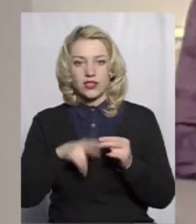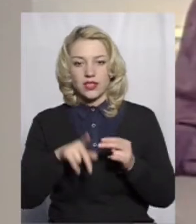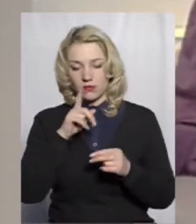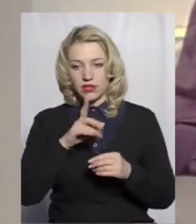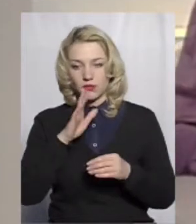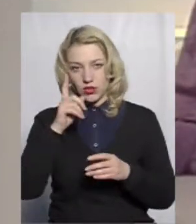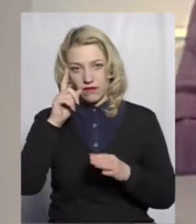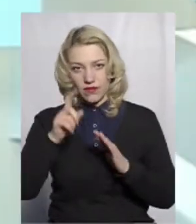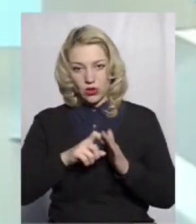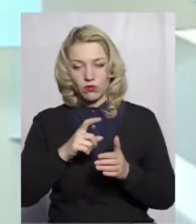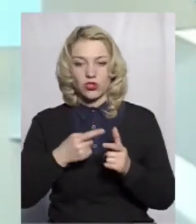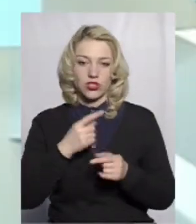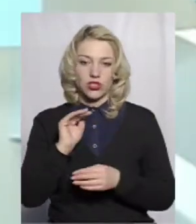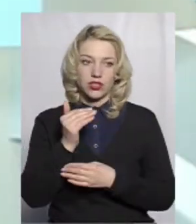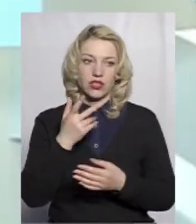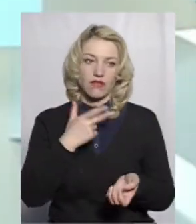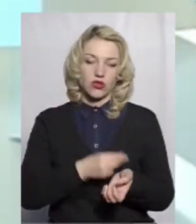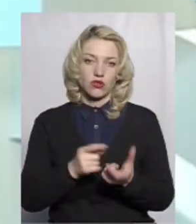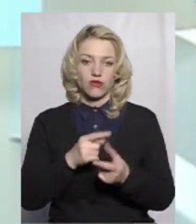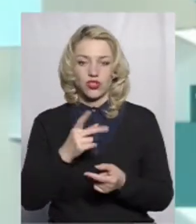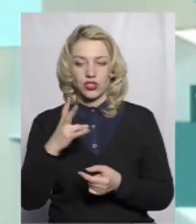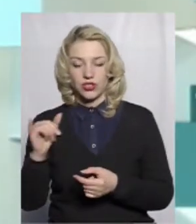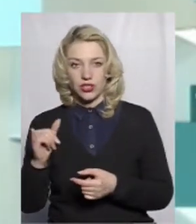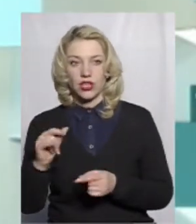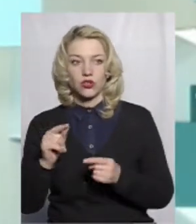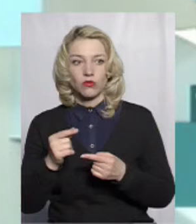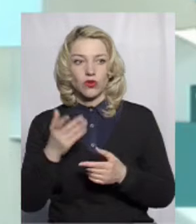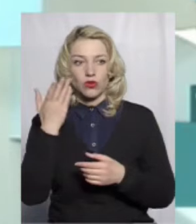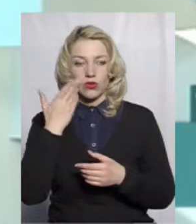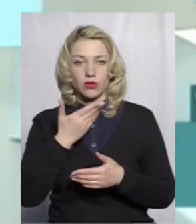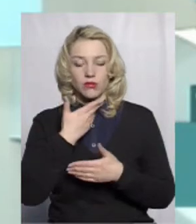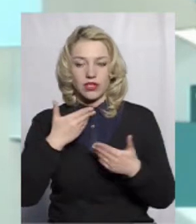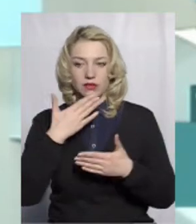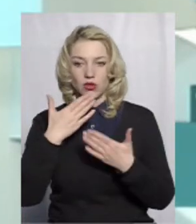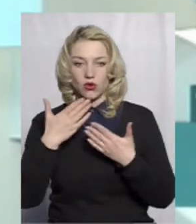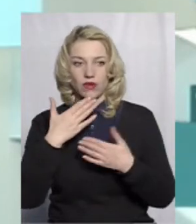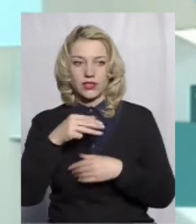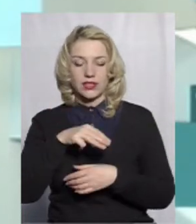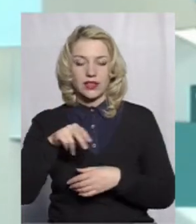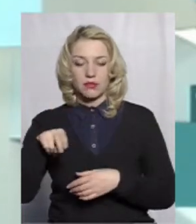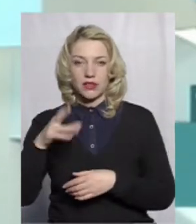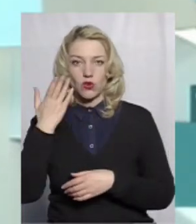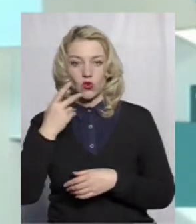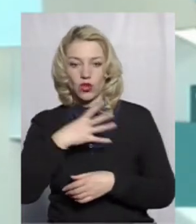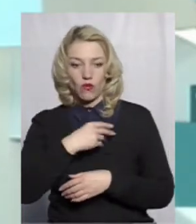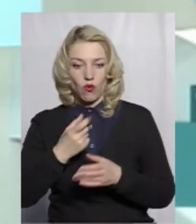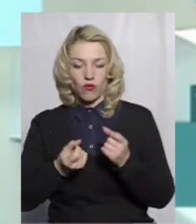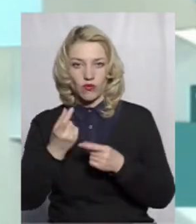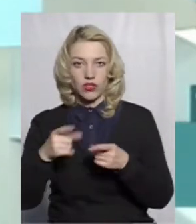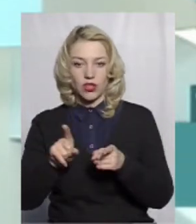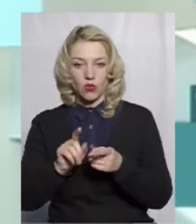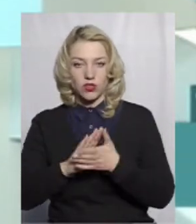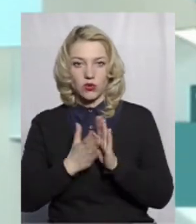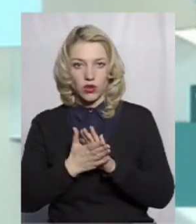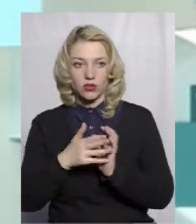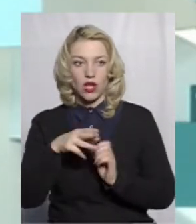До кінця місяця буде відомо, чи дитина вакцинована, чи ні. Тому, коли ми спілкувалися з Тетяною Петрівною, коли у Львові виявили таку ситуацію,